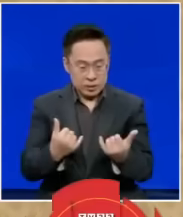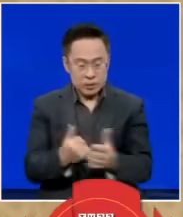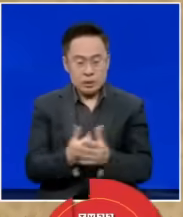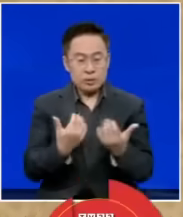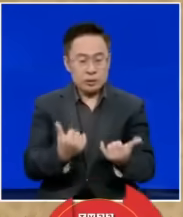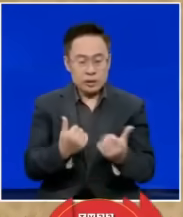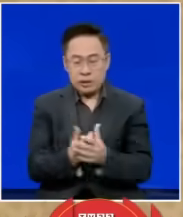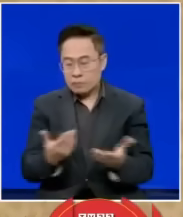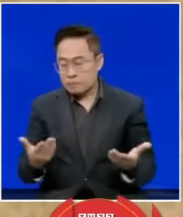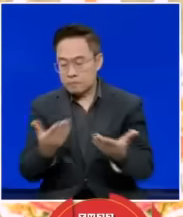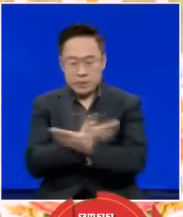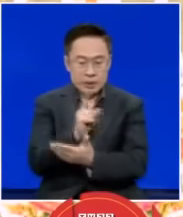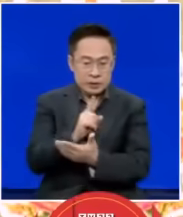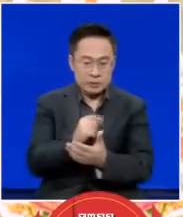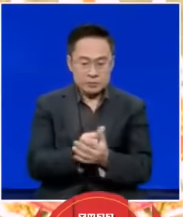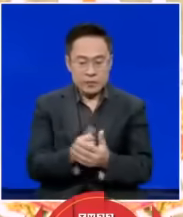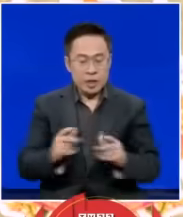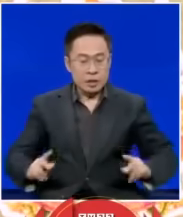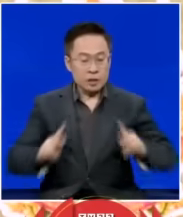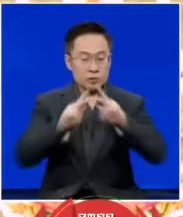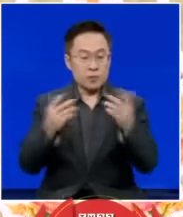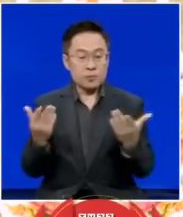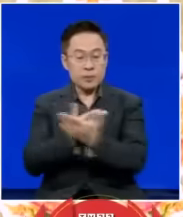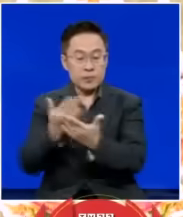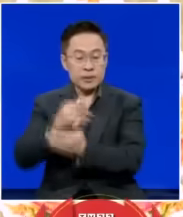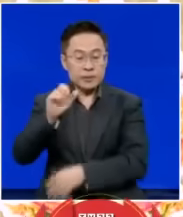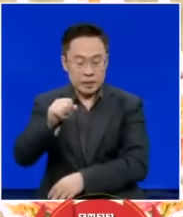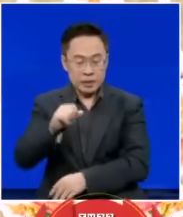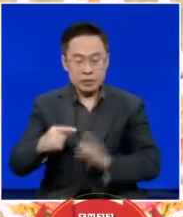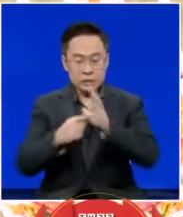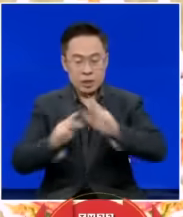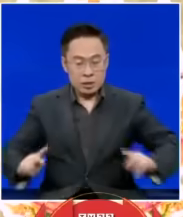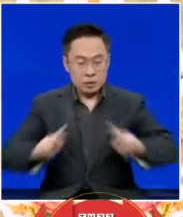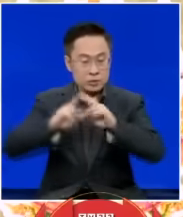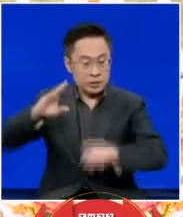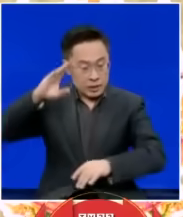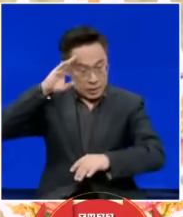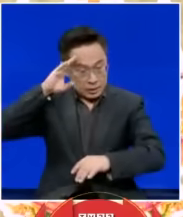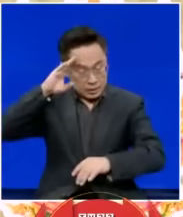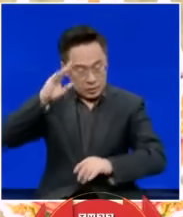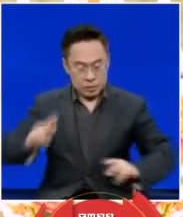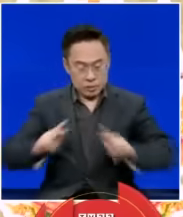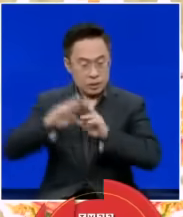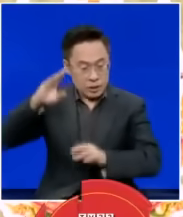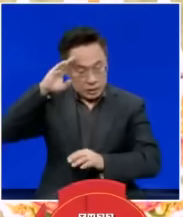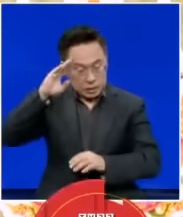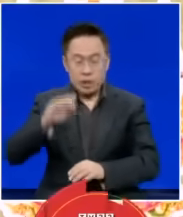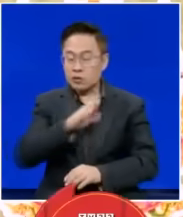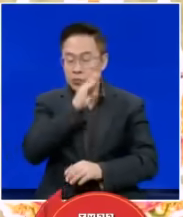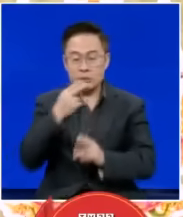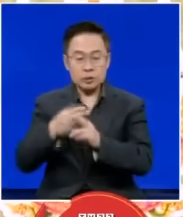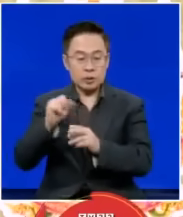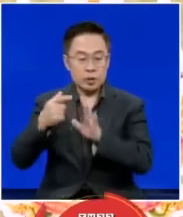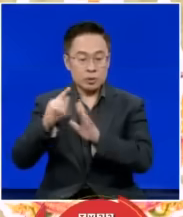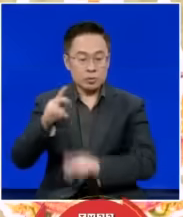ฮะคือพอมันมีการขยับปรับในกระทรวงใช่ไหมพูดเลยก็ได้กระทรวงกลาโห ม คือพอมีข่าวว่าท่านสุทินจะไม่ได้นั่งต่อน